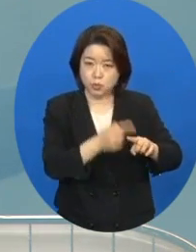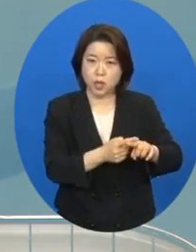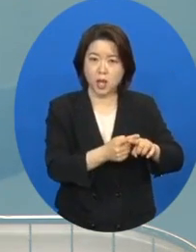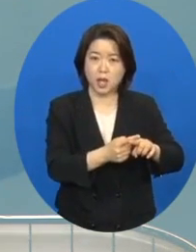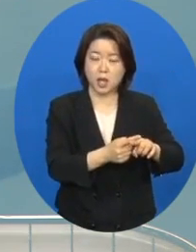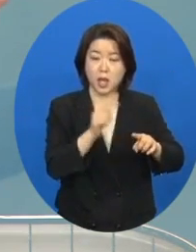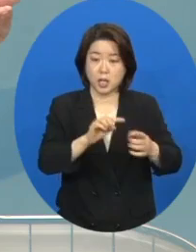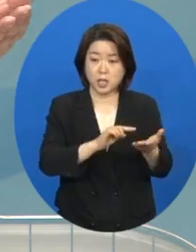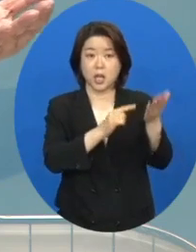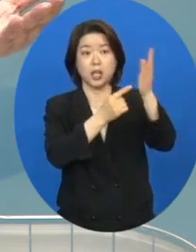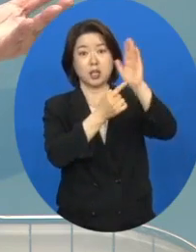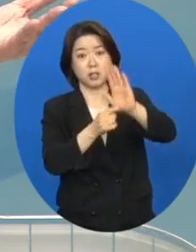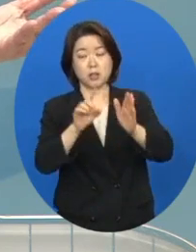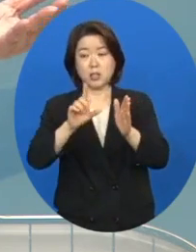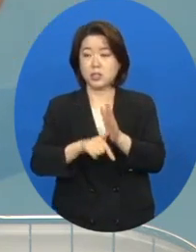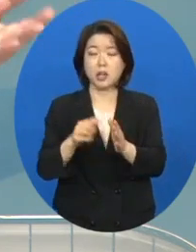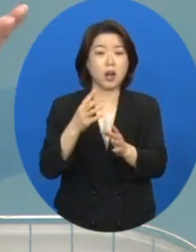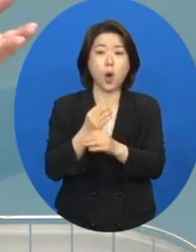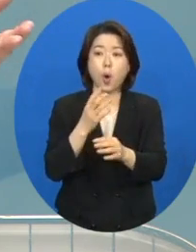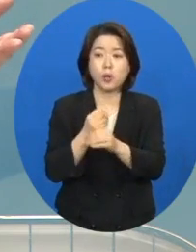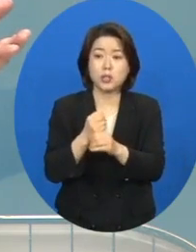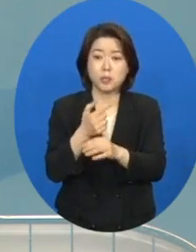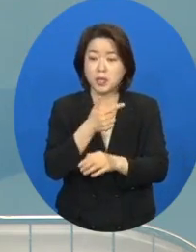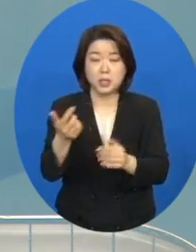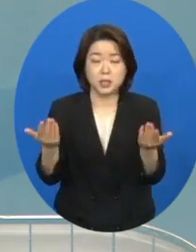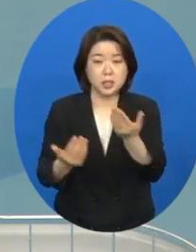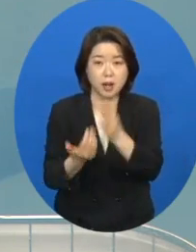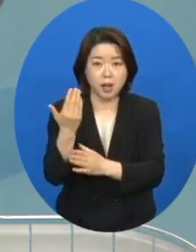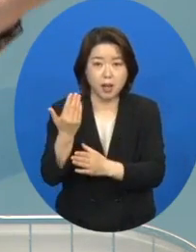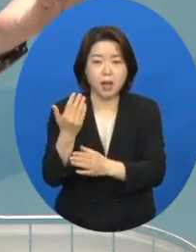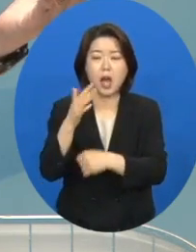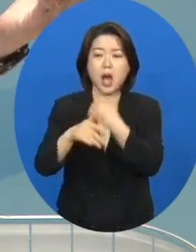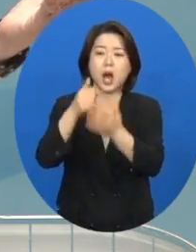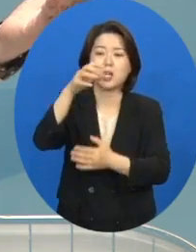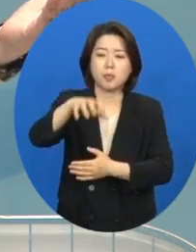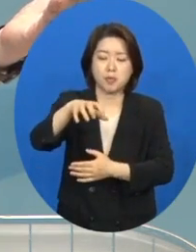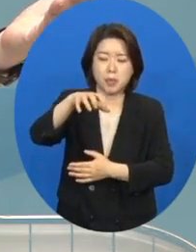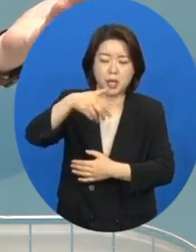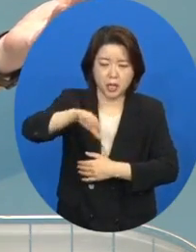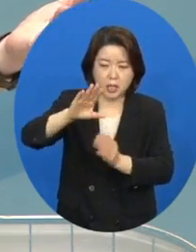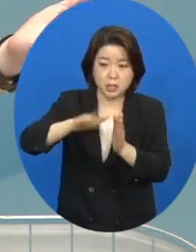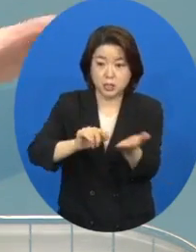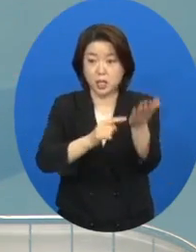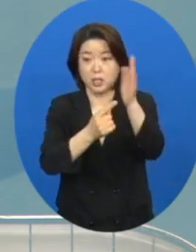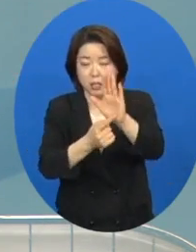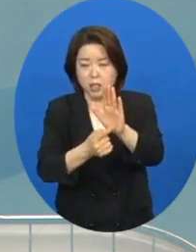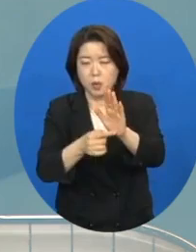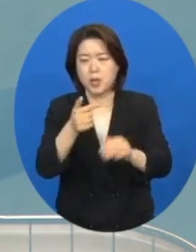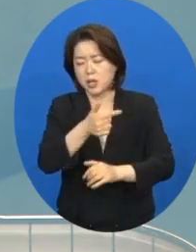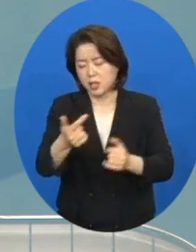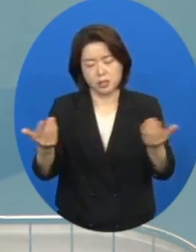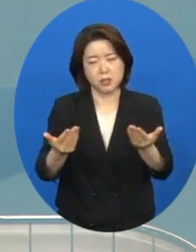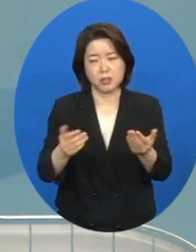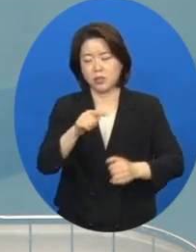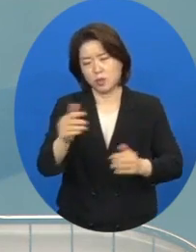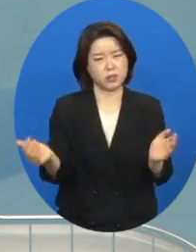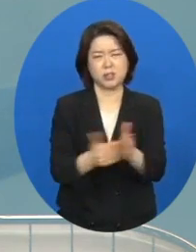그게 드러나는 시간이 언제면 큰일 난다고요? 하나님 앞에 갔을 때. 그